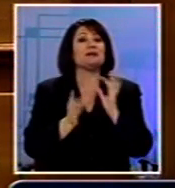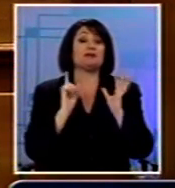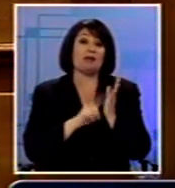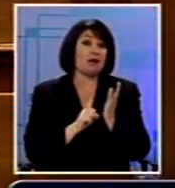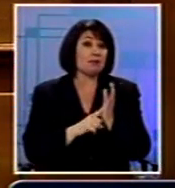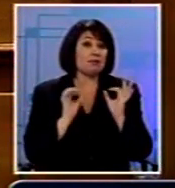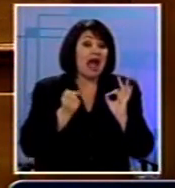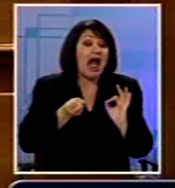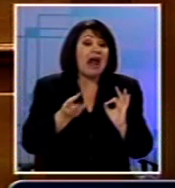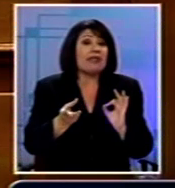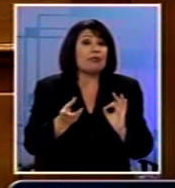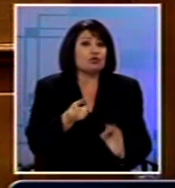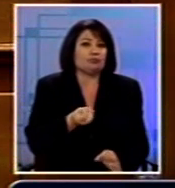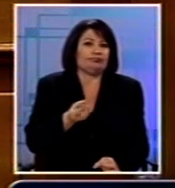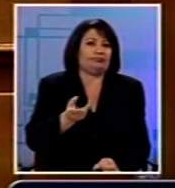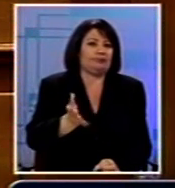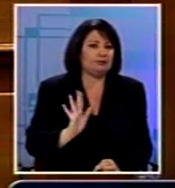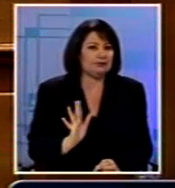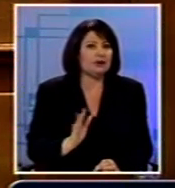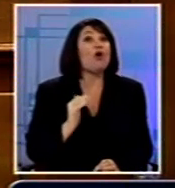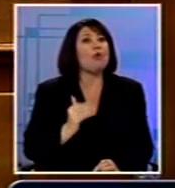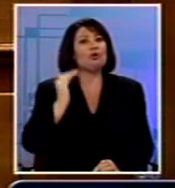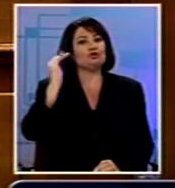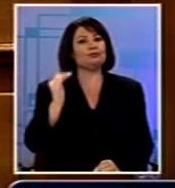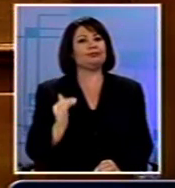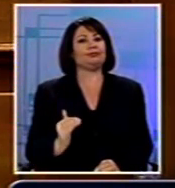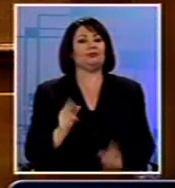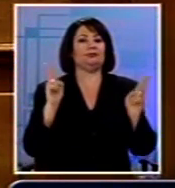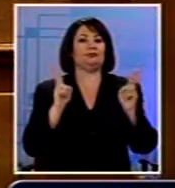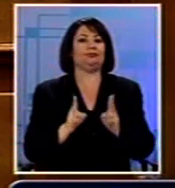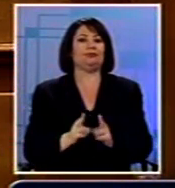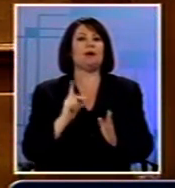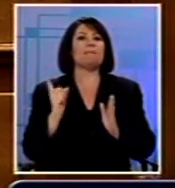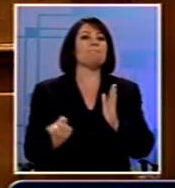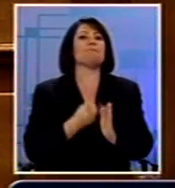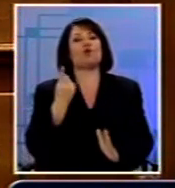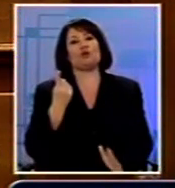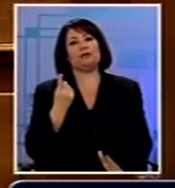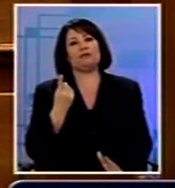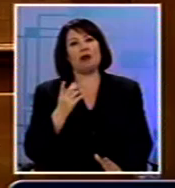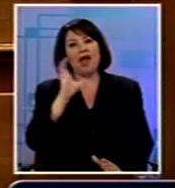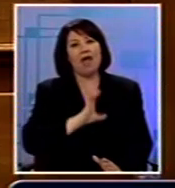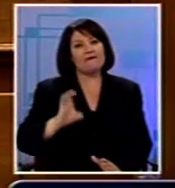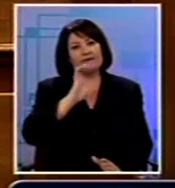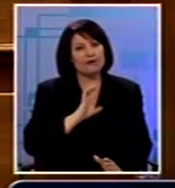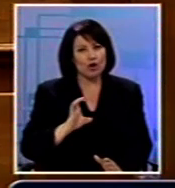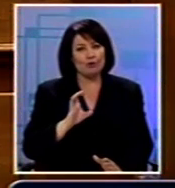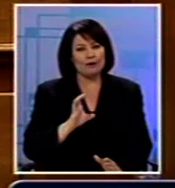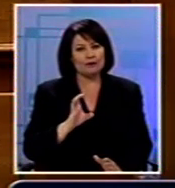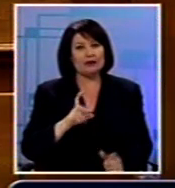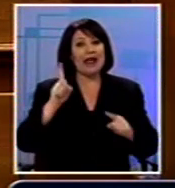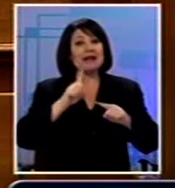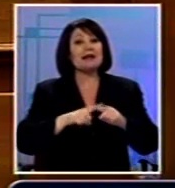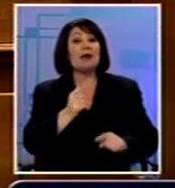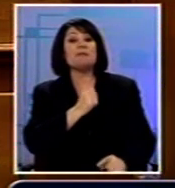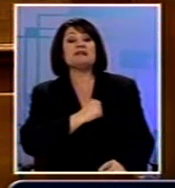φυσιολογικά να μεγαλώσει. Κι όμως μειώνεται. Και για πρώτη φορά πέρασε στην Ευρώπη η άποψη ελληνική